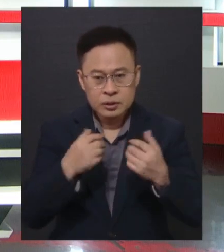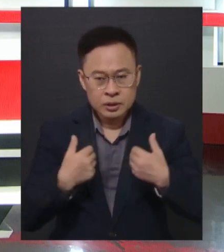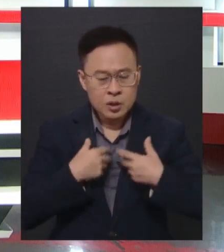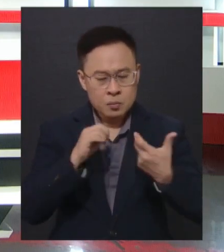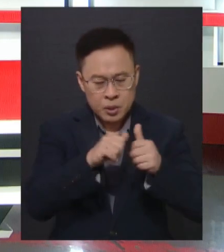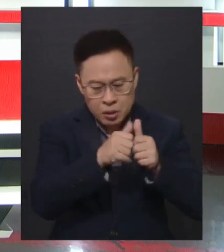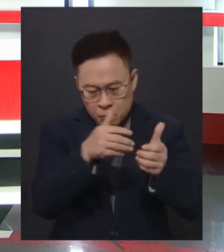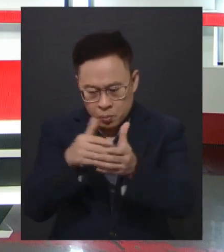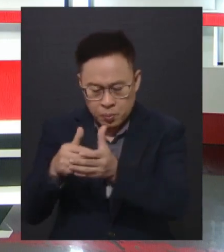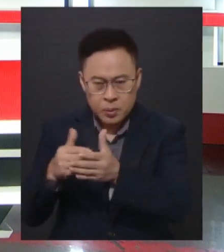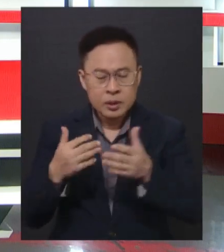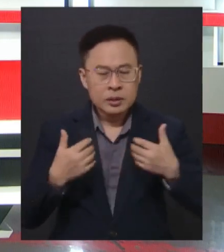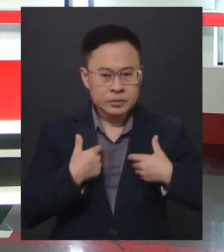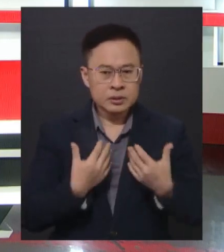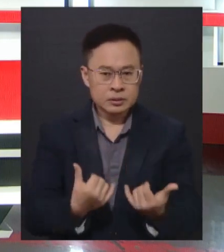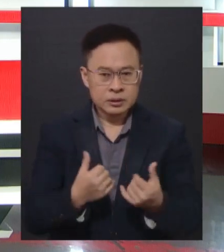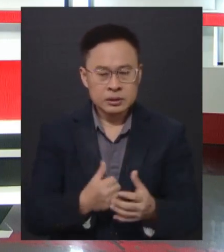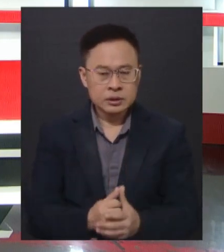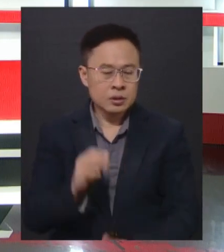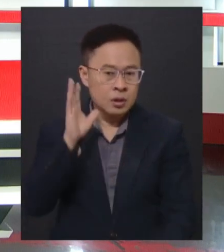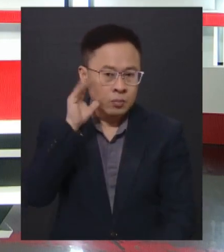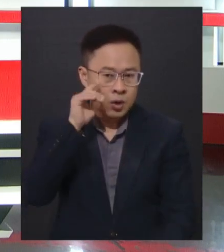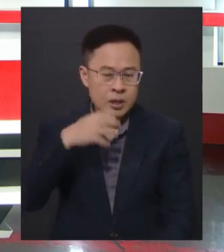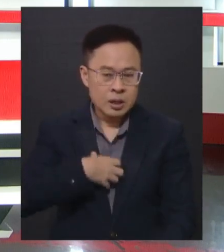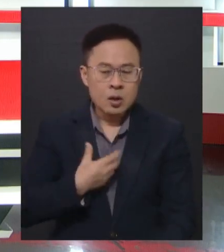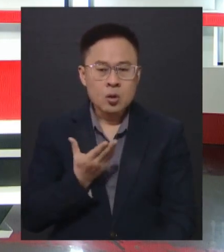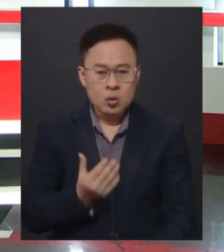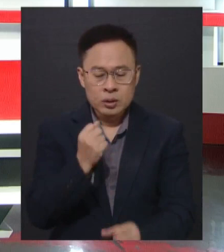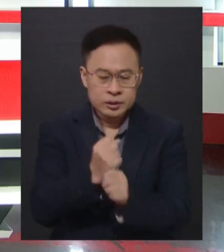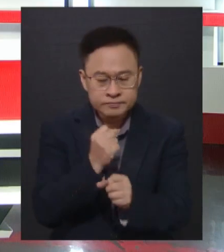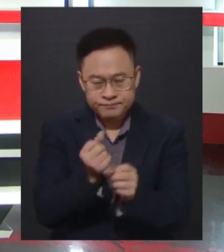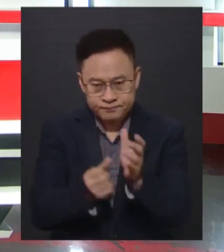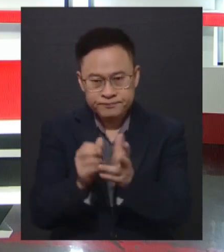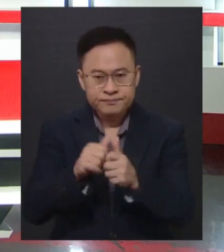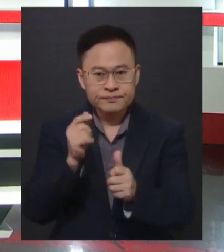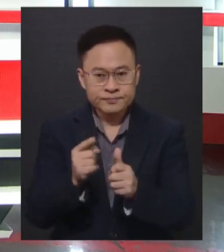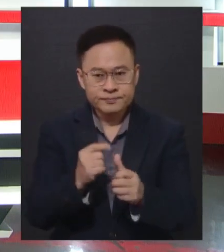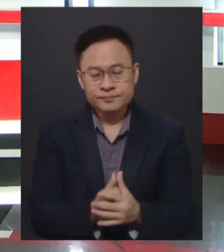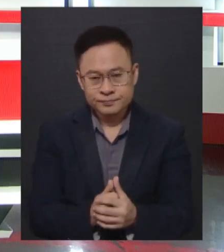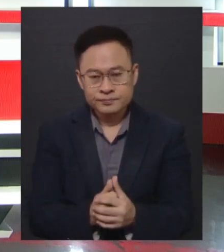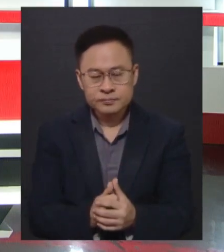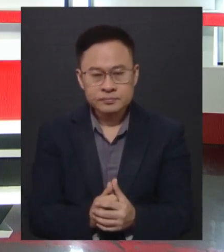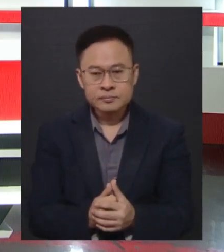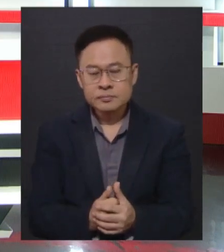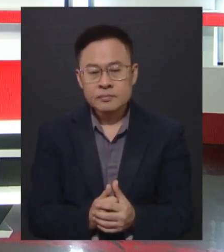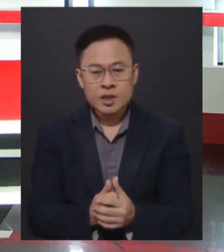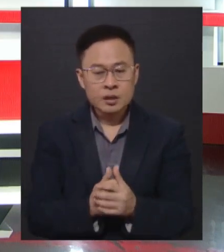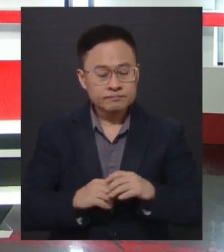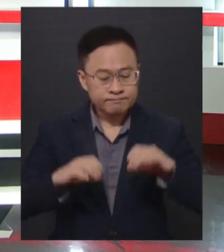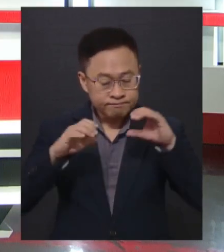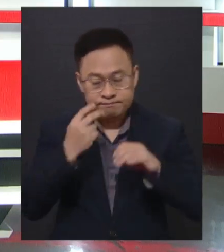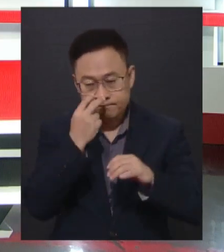ามันคืออะไรแล้วสิ่งที่ทางคุณพ่อคุณแม่เนี่ยอยากให้มันเกิดขึ้นคืออะไรนะคะหวังว่าเรื่องนี้จะได้รับการพิจารณาด้วยเพราะอย่างที่บอก